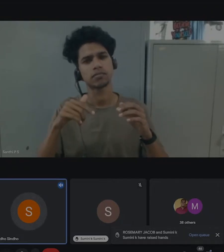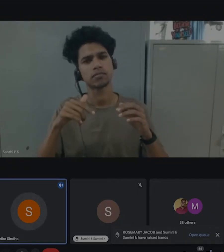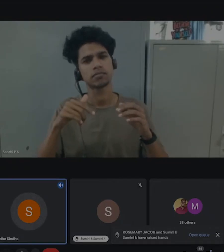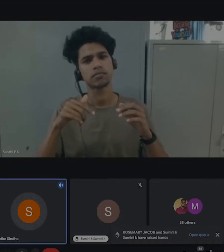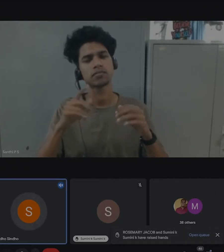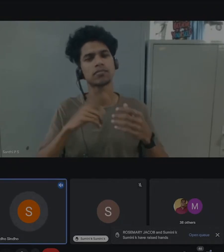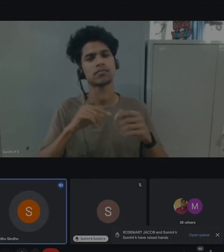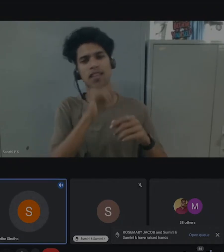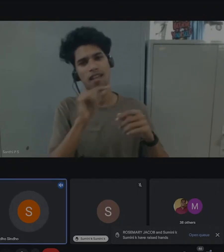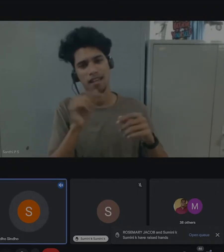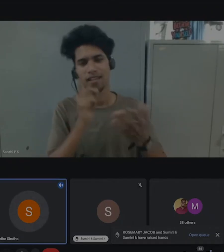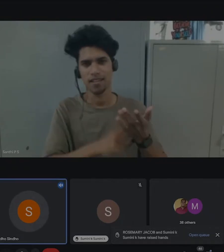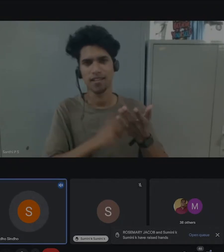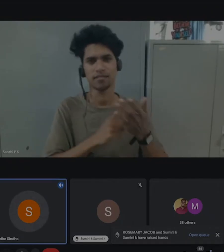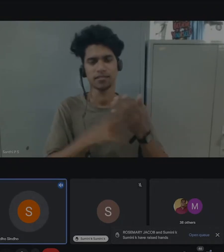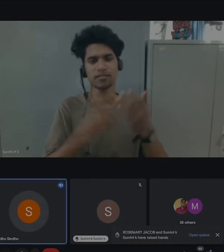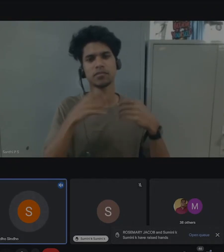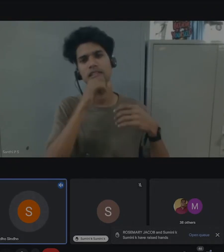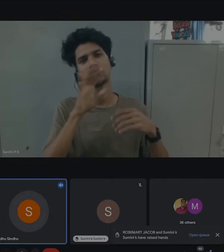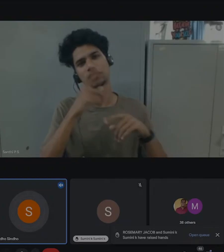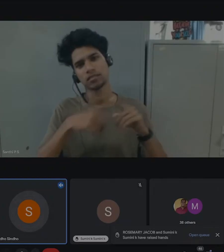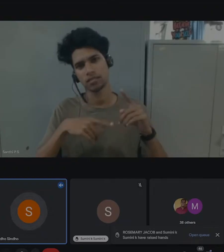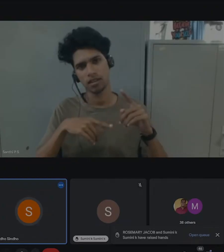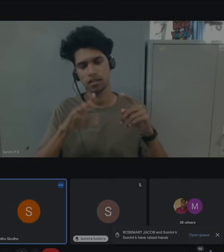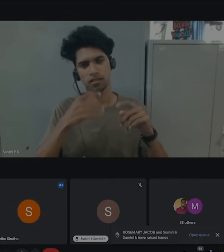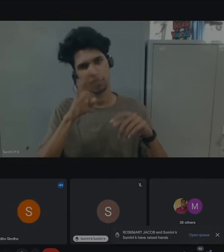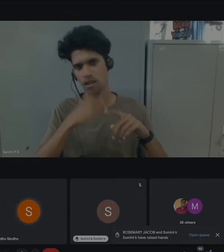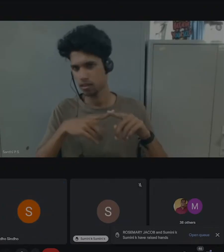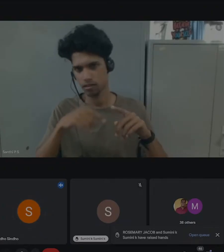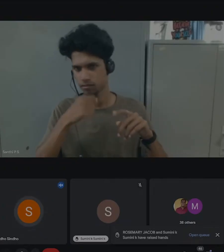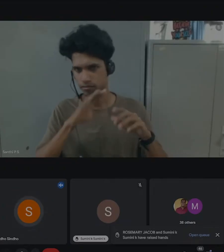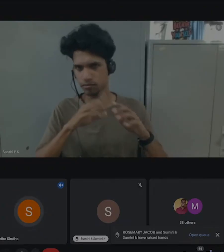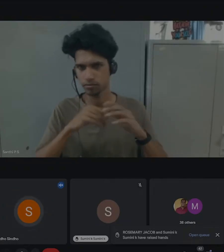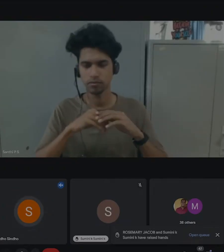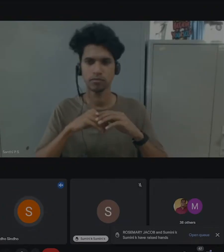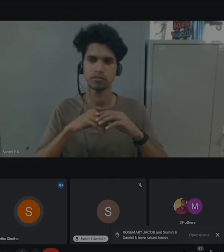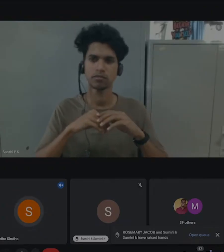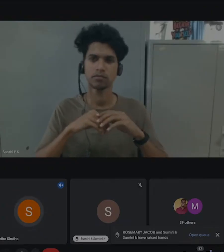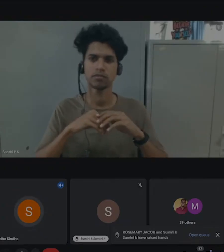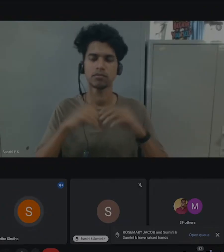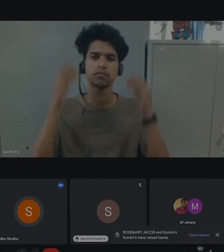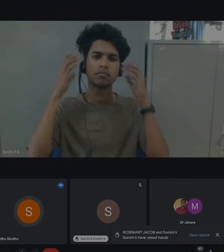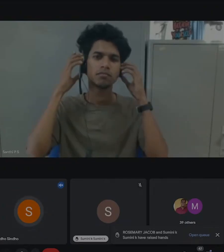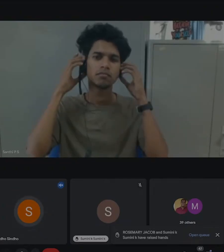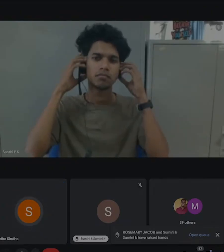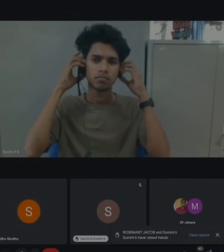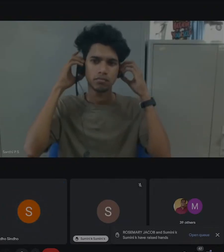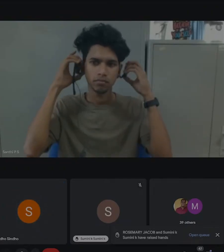അങ്കമാടി പഠിക്കണം. 4.5 വയസ്സായി. അംഗൻവാടി പഠിക്കുകയാണ്. 4.5